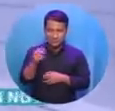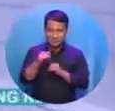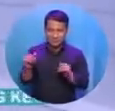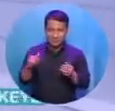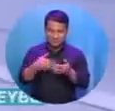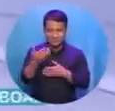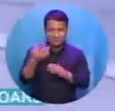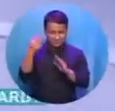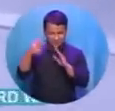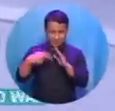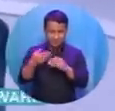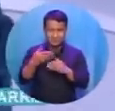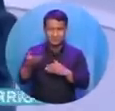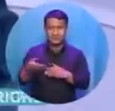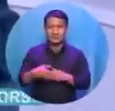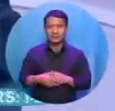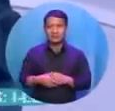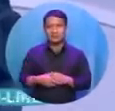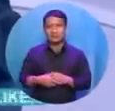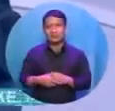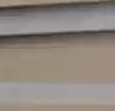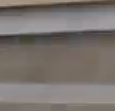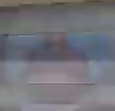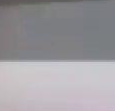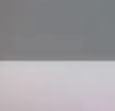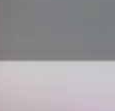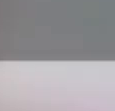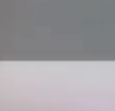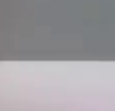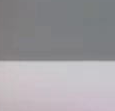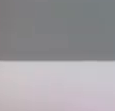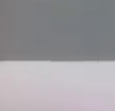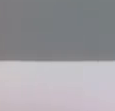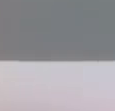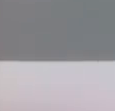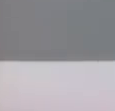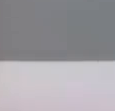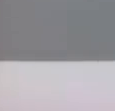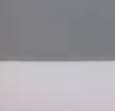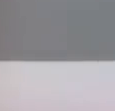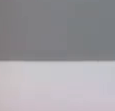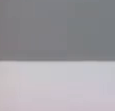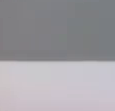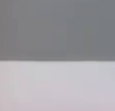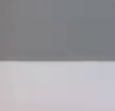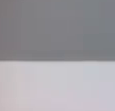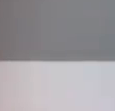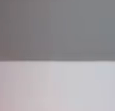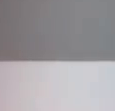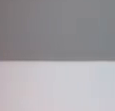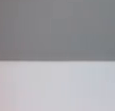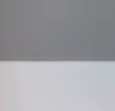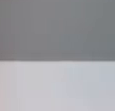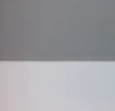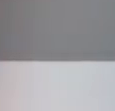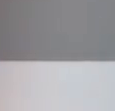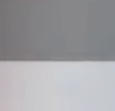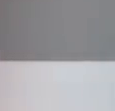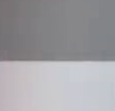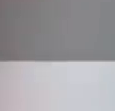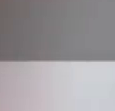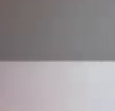niya? Okay, good, good, good, good. Pink po, pink. Okay, sige, pink. Okay na, pink. Hello po, idol. Ako po yung humihingi ng tulong po